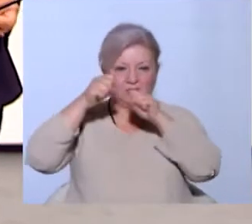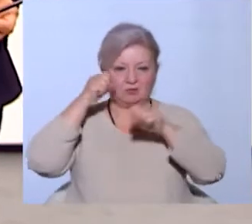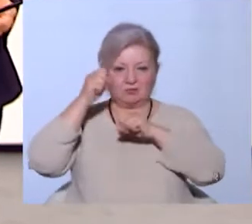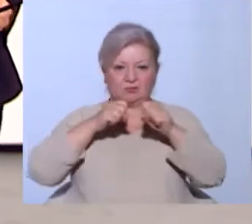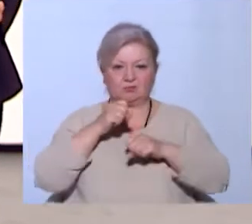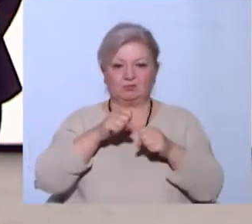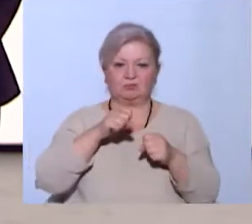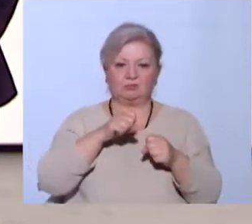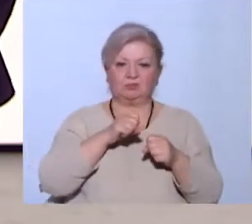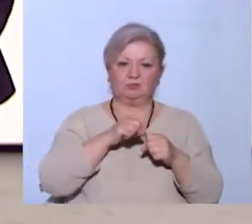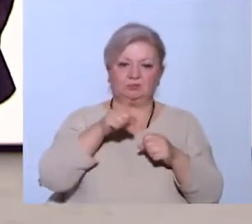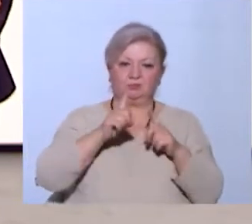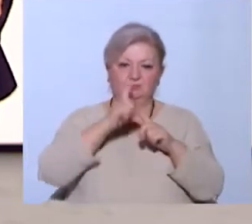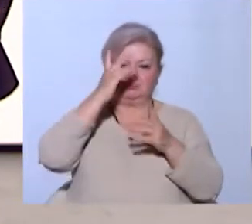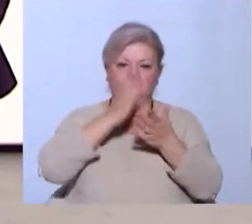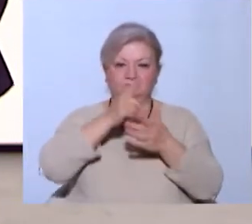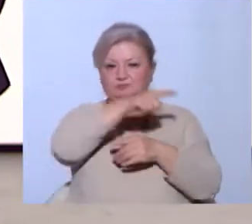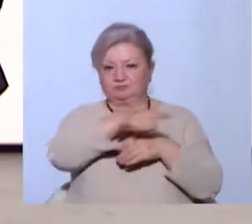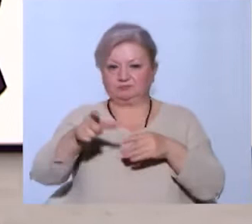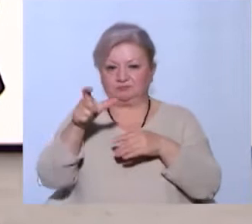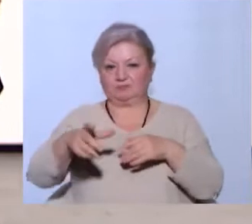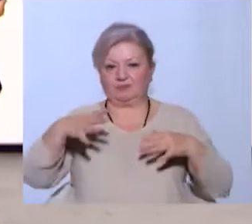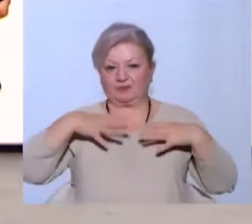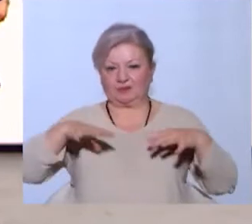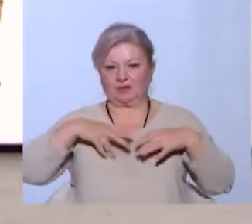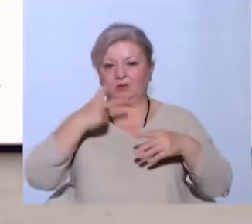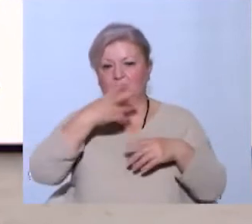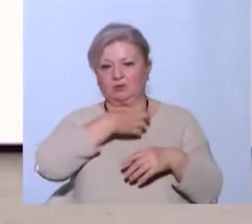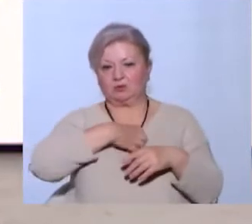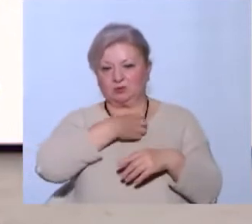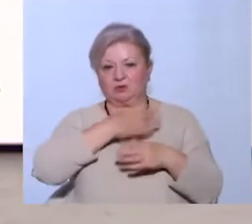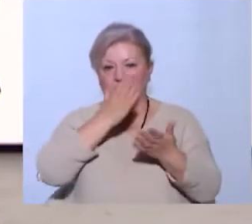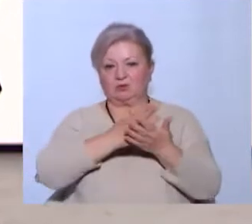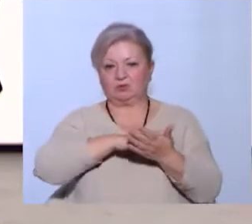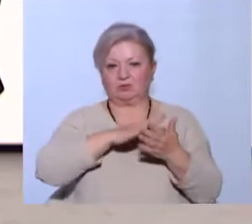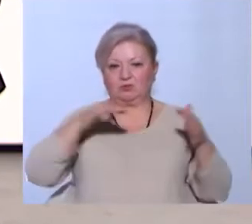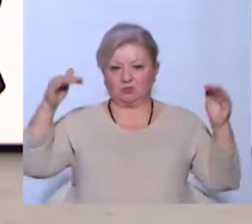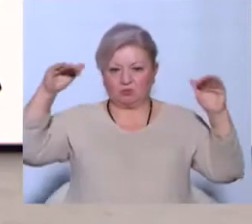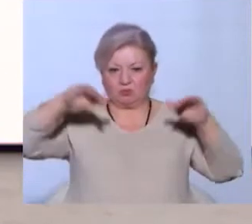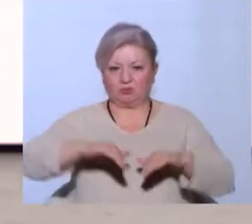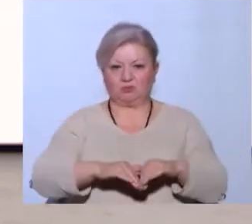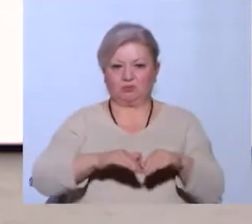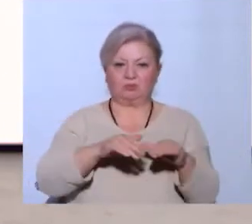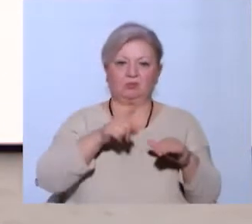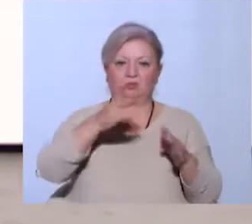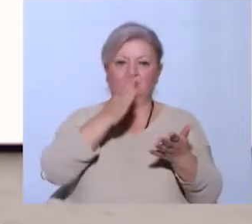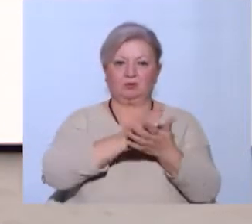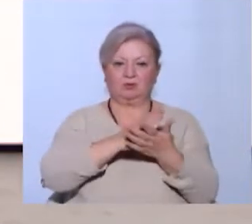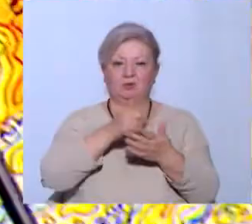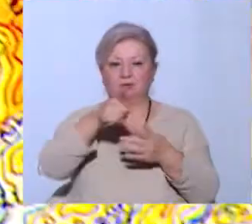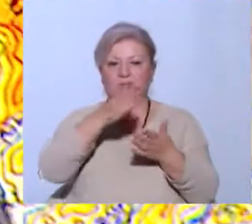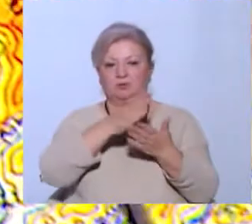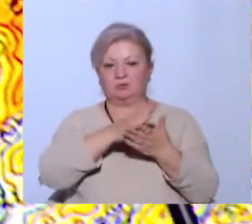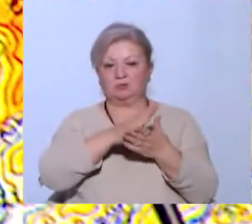დომბაი უნგენი. ამ მონაკვეთზე საქართველოს ორი მნიშვნელოვანი უღელტეხილი აქვს, იმ უღელტეხილებიდან, რაც